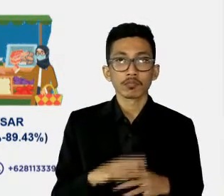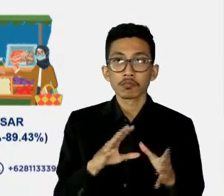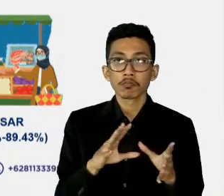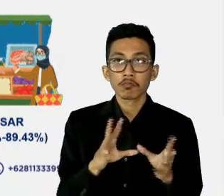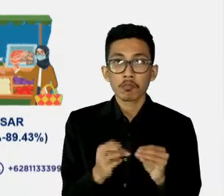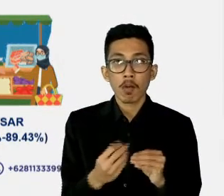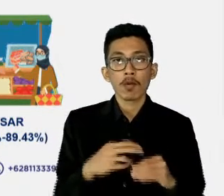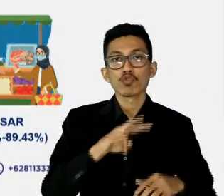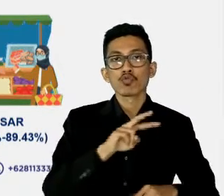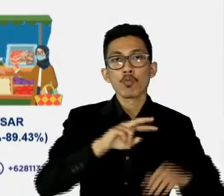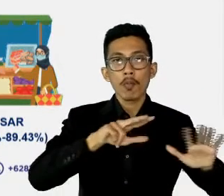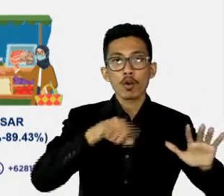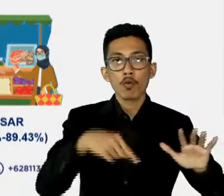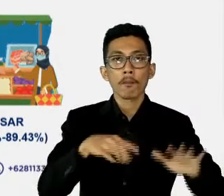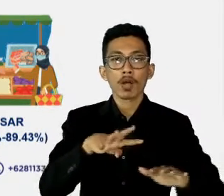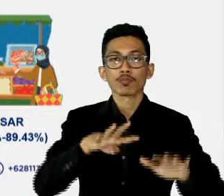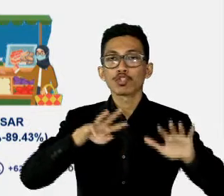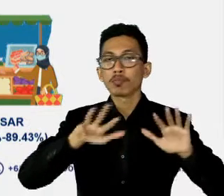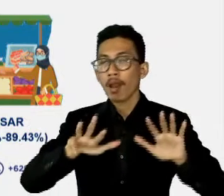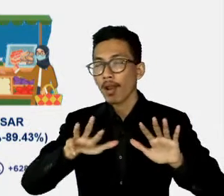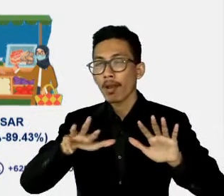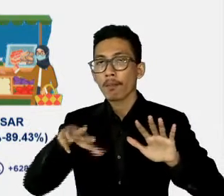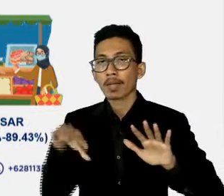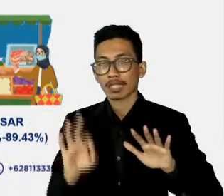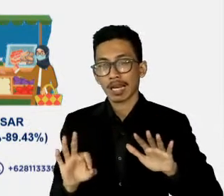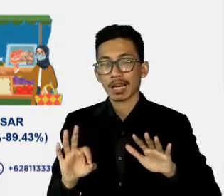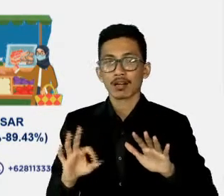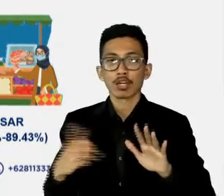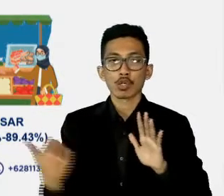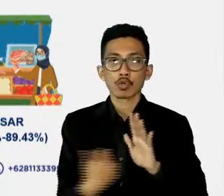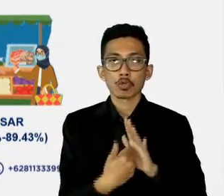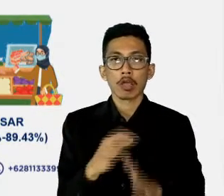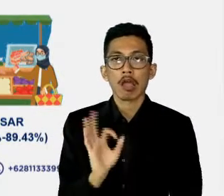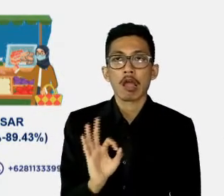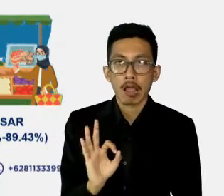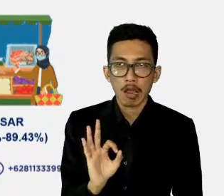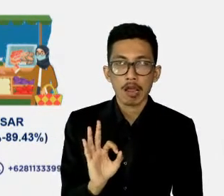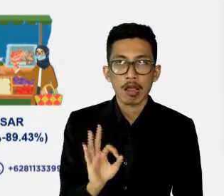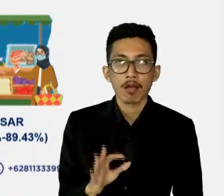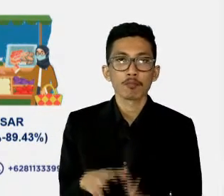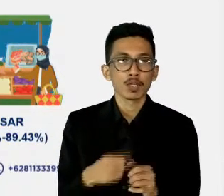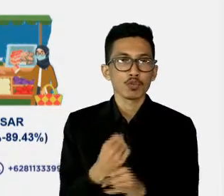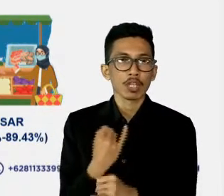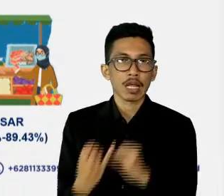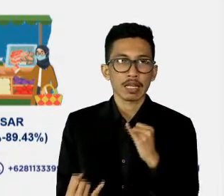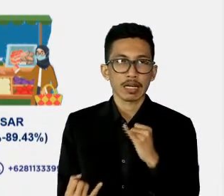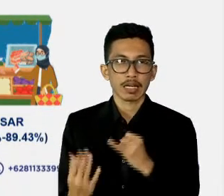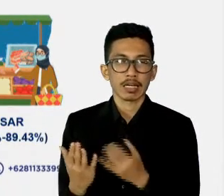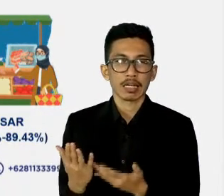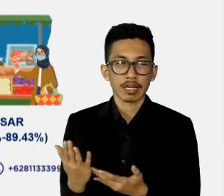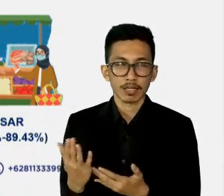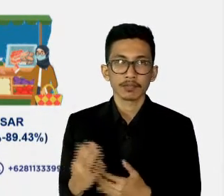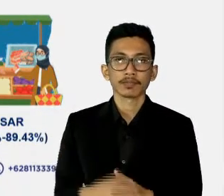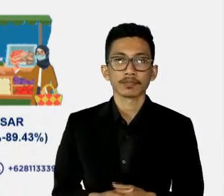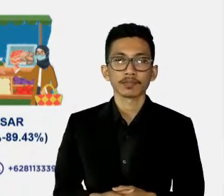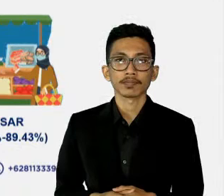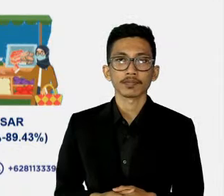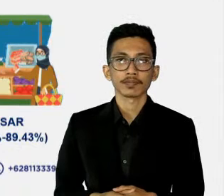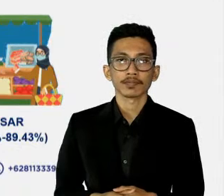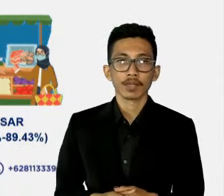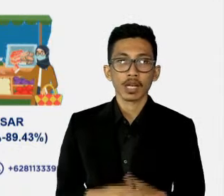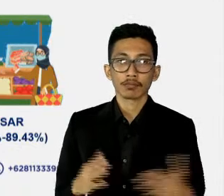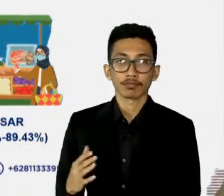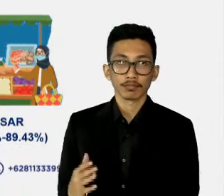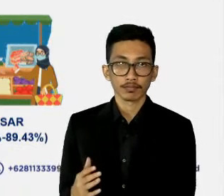28,49% dengan kepatuhan yang rendah. Nah, ini kondisi pekan terakhir. Kemudian kita lihat nih secara time series, baru kita bandingkan antara